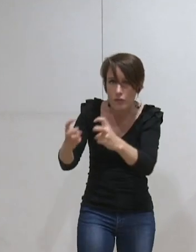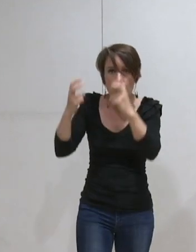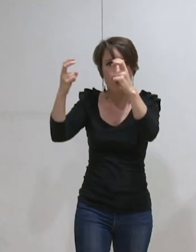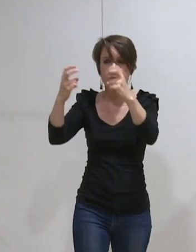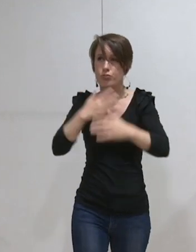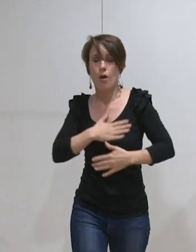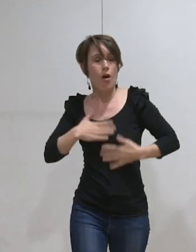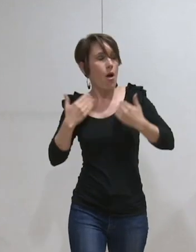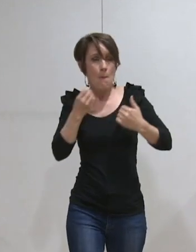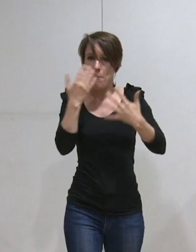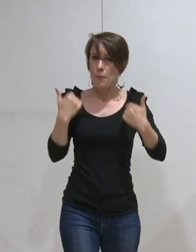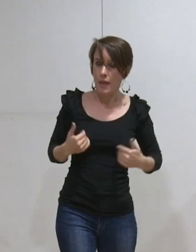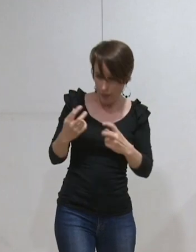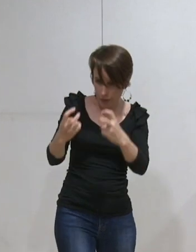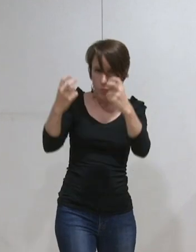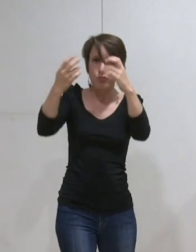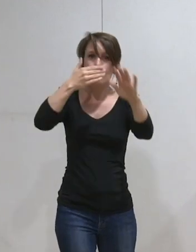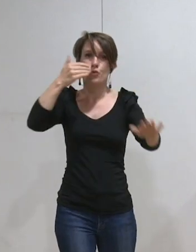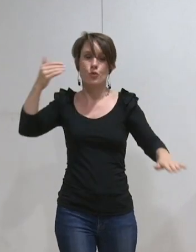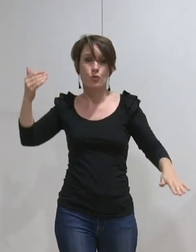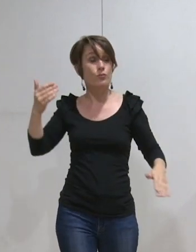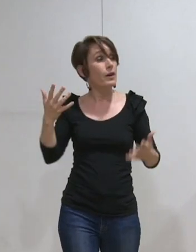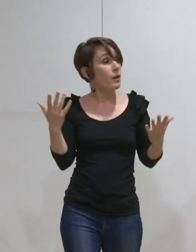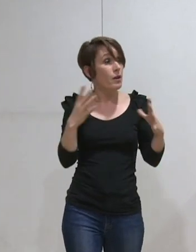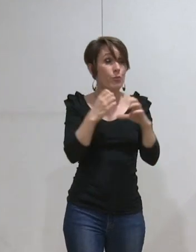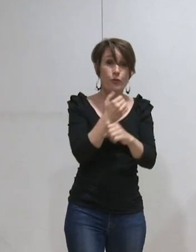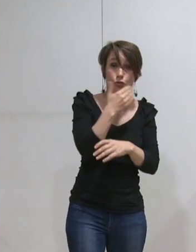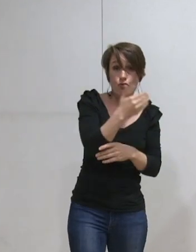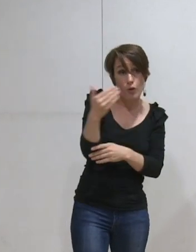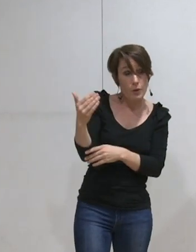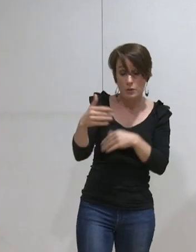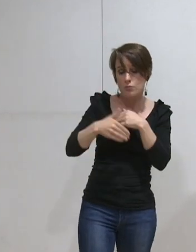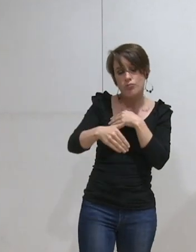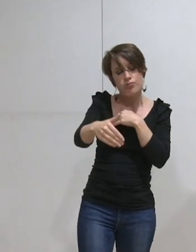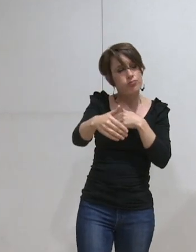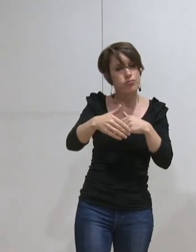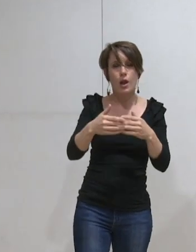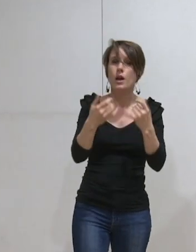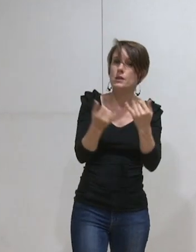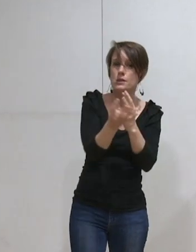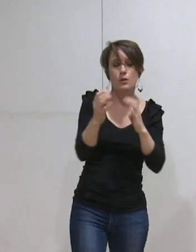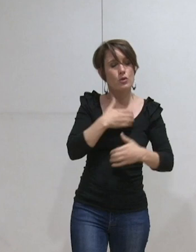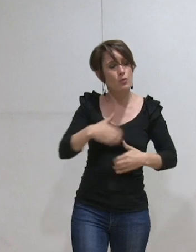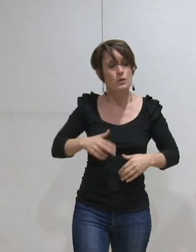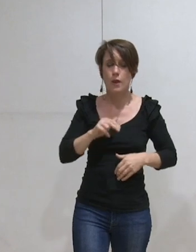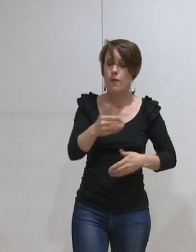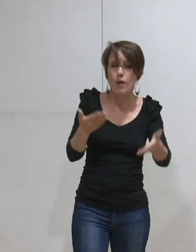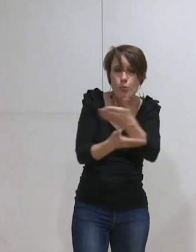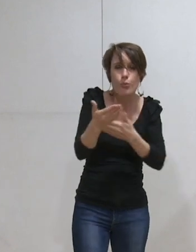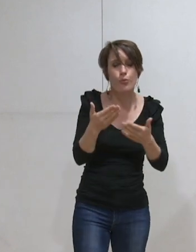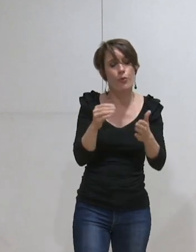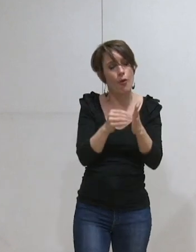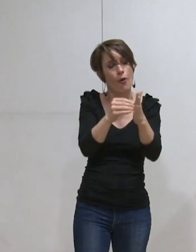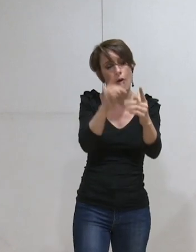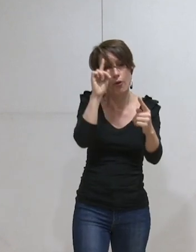remercie nous aurons l'occasion tout au long de ce mandat de revenir sur cette question du logement social à la fois au sein de ce conseil et au sein de la métropole